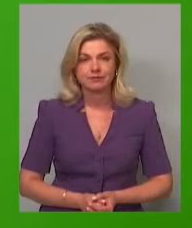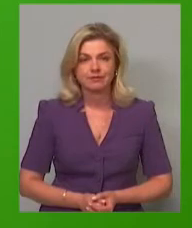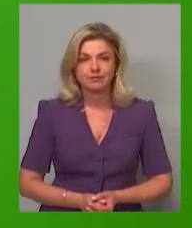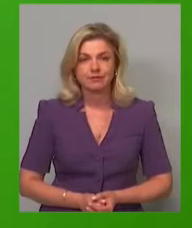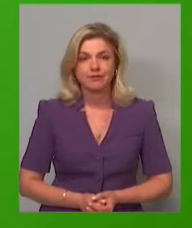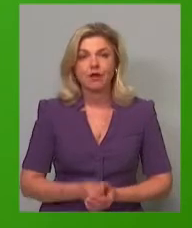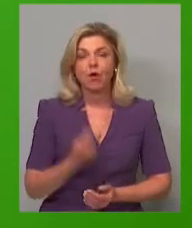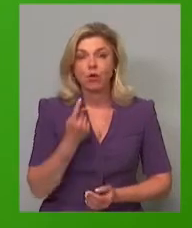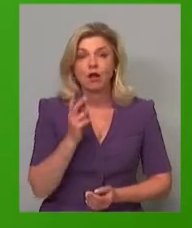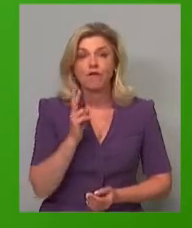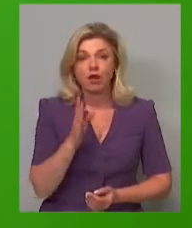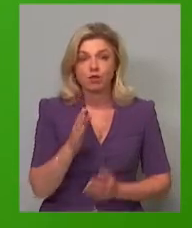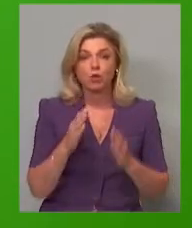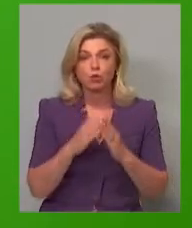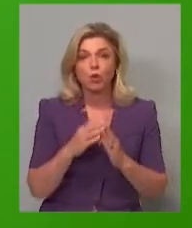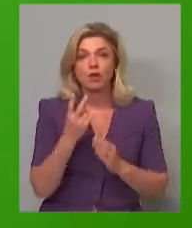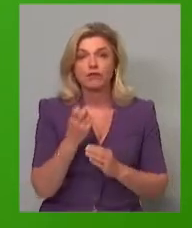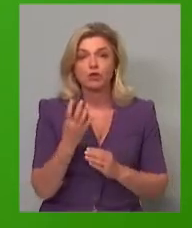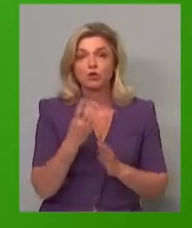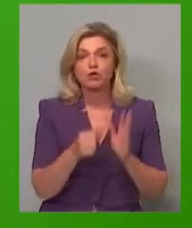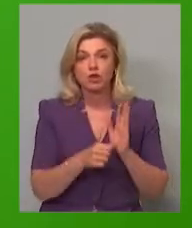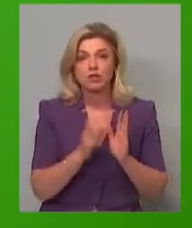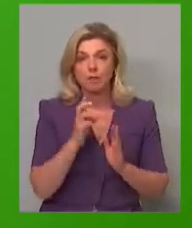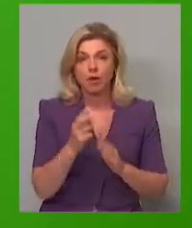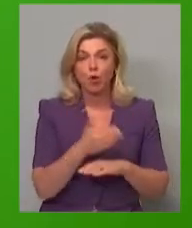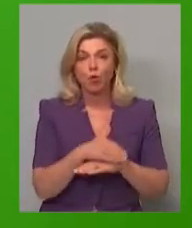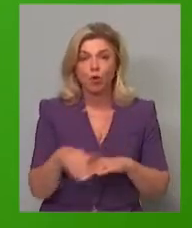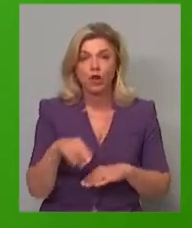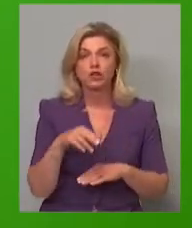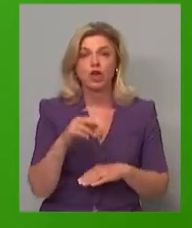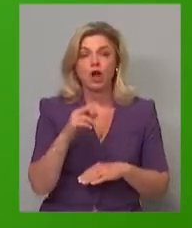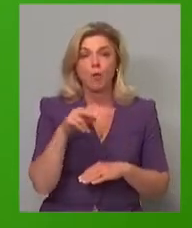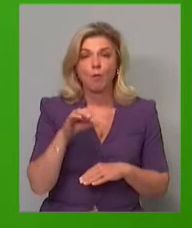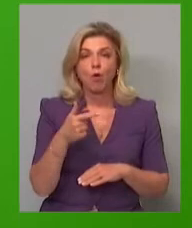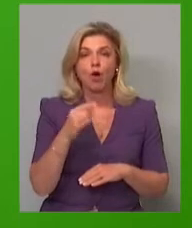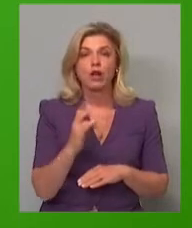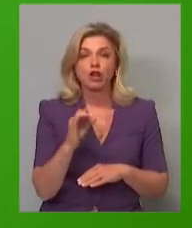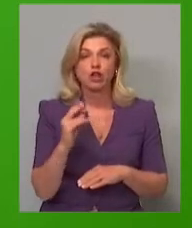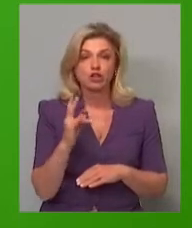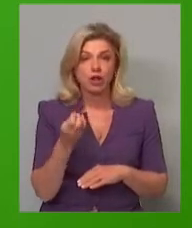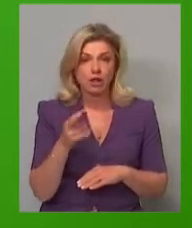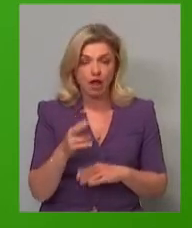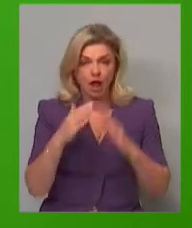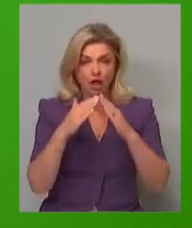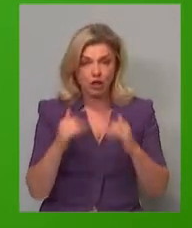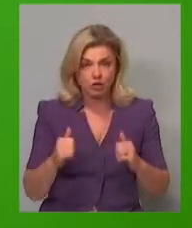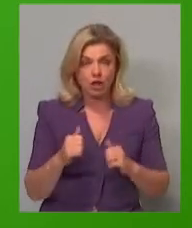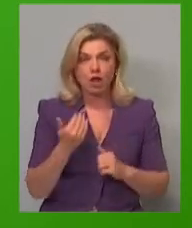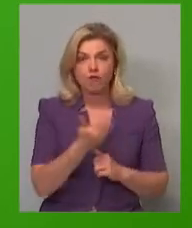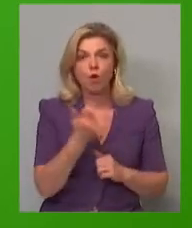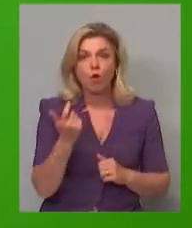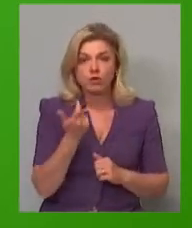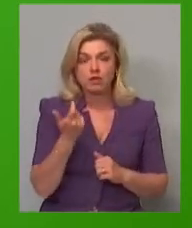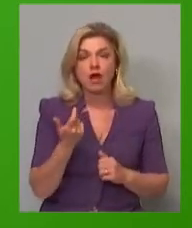В одній з квартир будинку 246Б на вулиці Пограничній обвалилася стеля. Її власнику запропонували або визнати